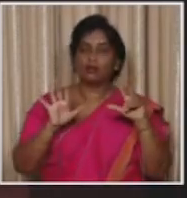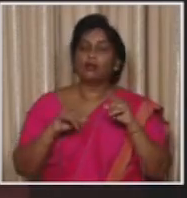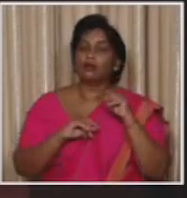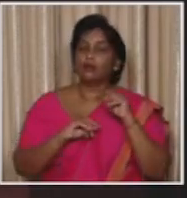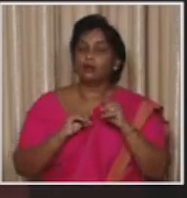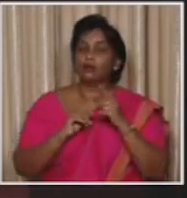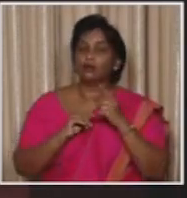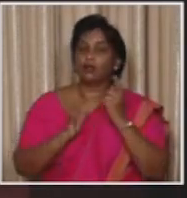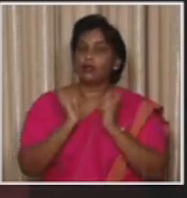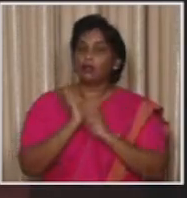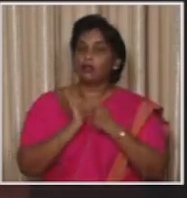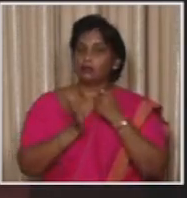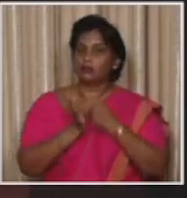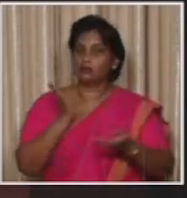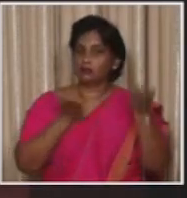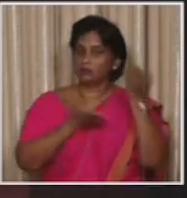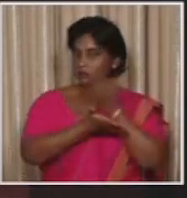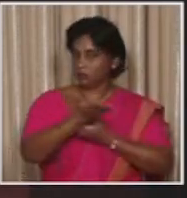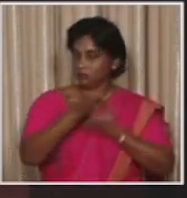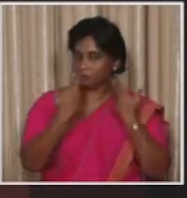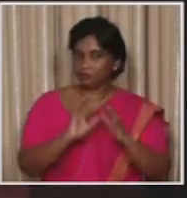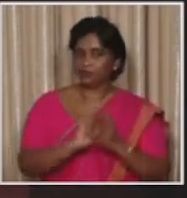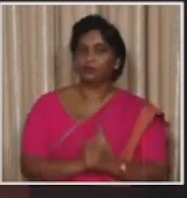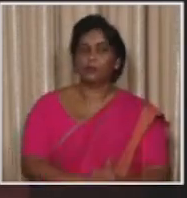විස්තීර්ණ ණය ගිවිසුමකට ප්‍රවේශ වුණා.